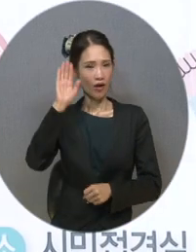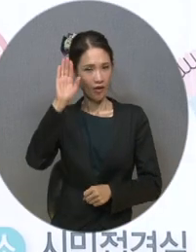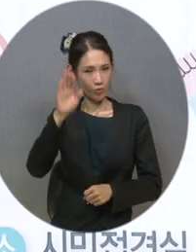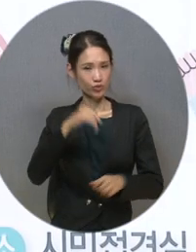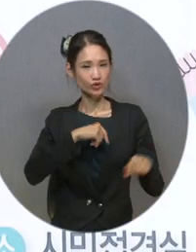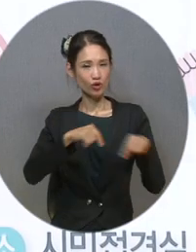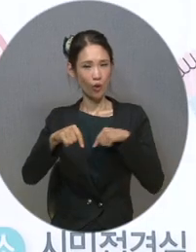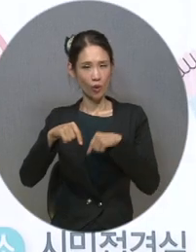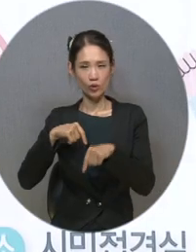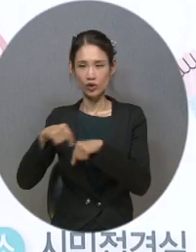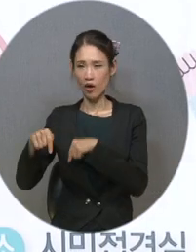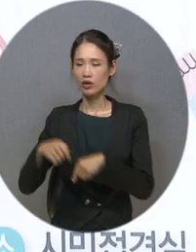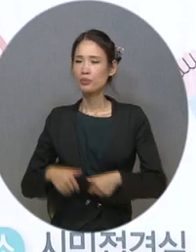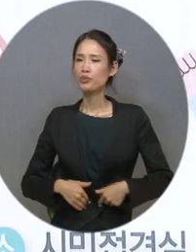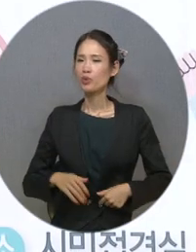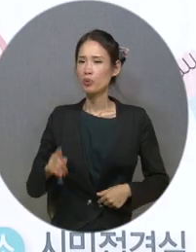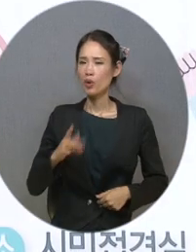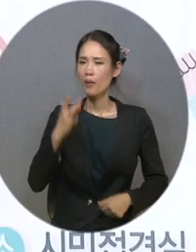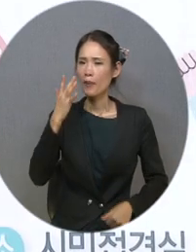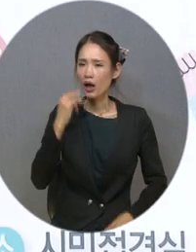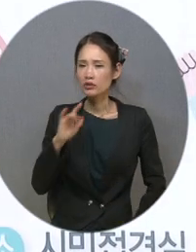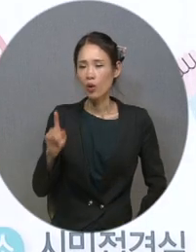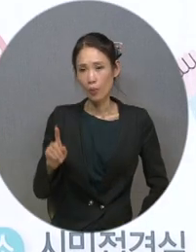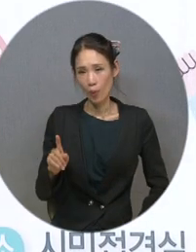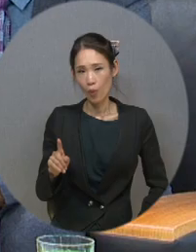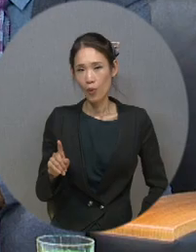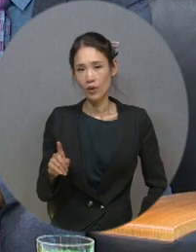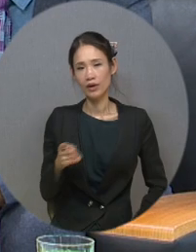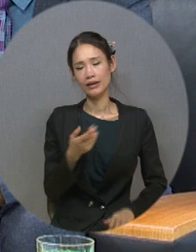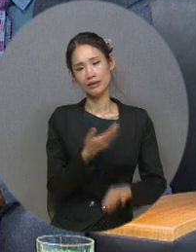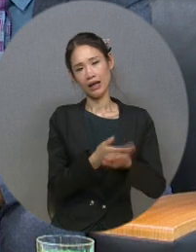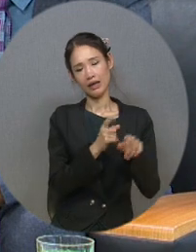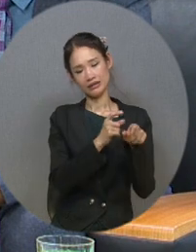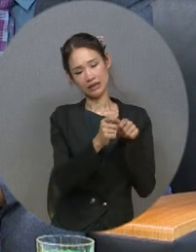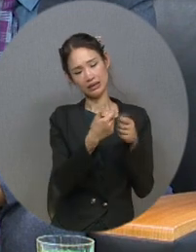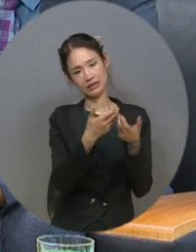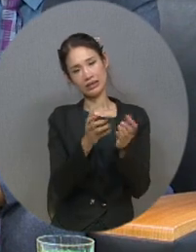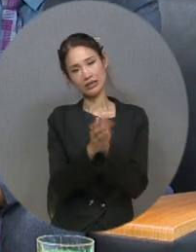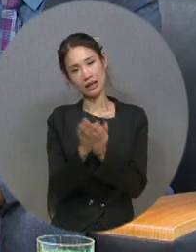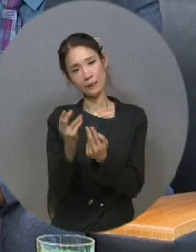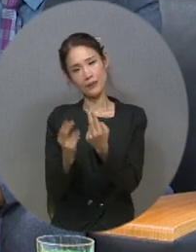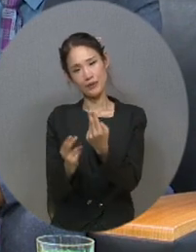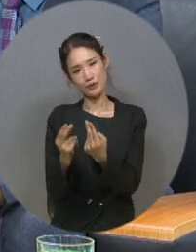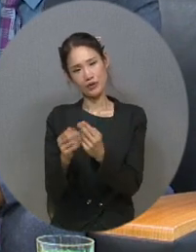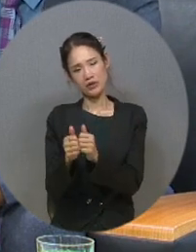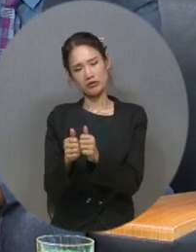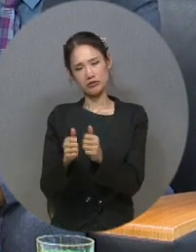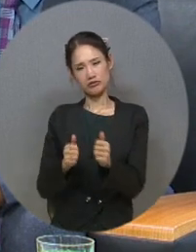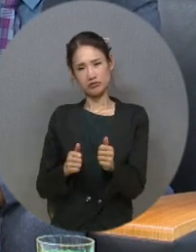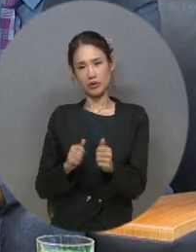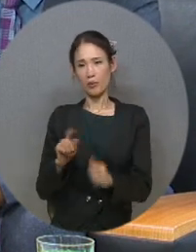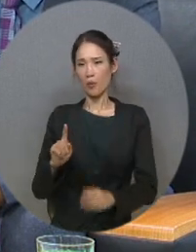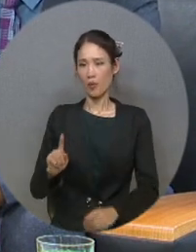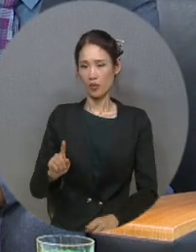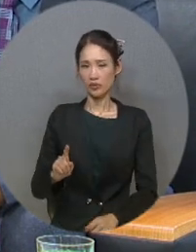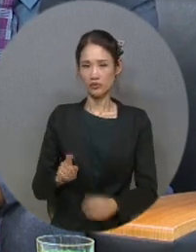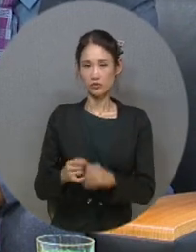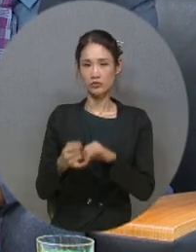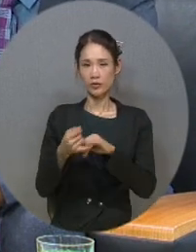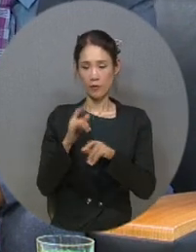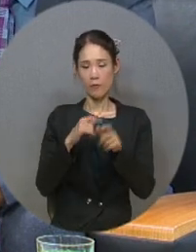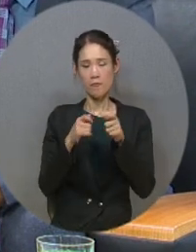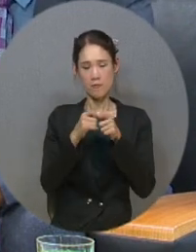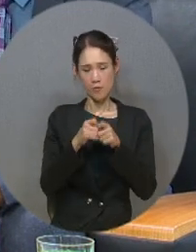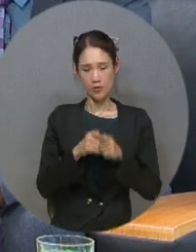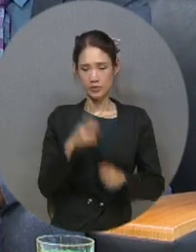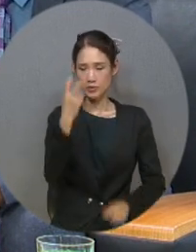정책이 필요한가, 빠진 정책은 없는가, 타 자치단체하고 비교해서 뒤진 것은 없는가, 그런 것들을 꼼꼼히